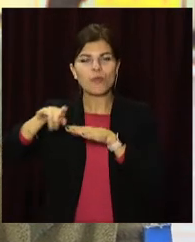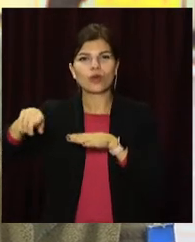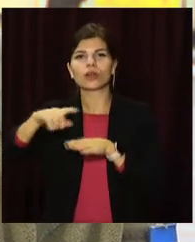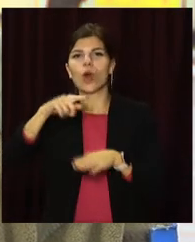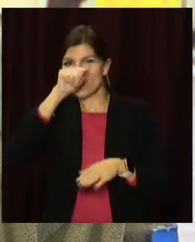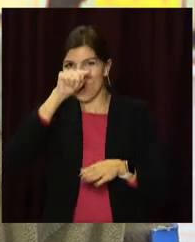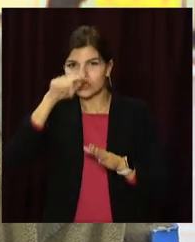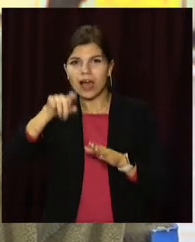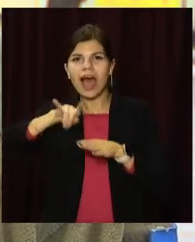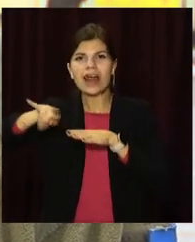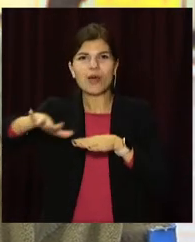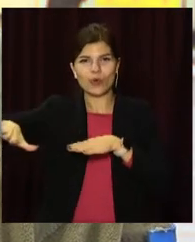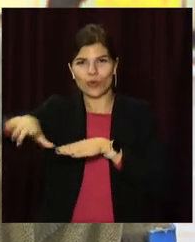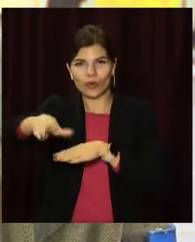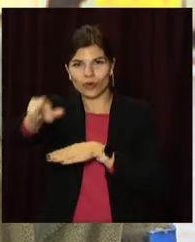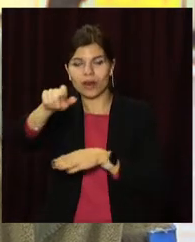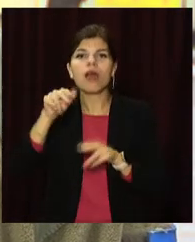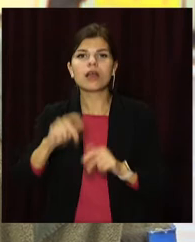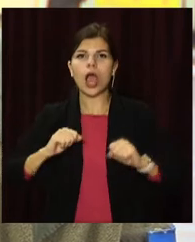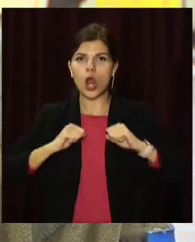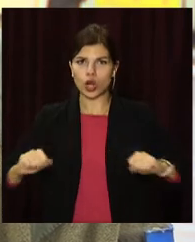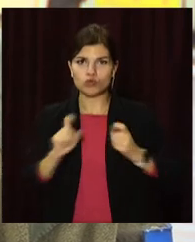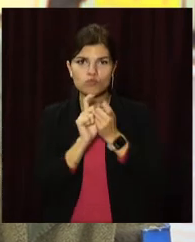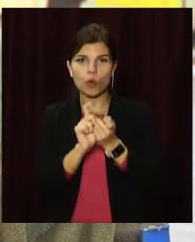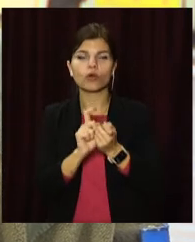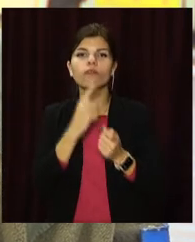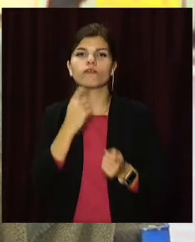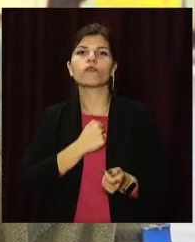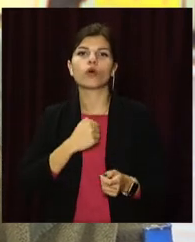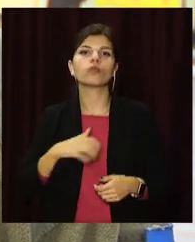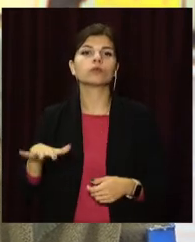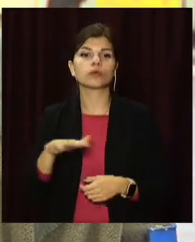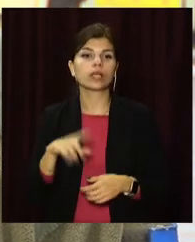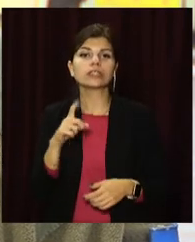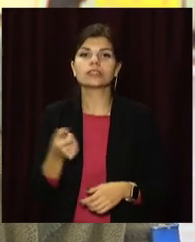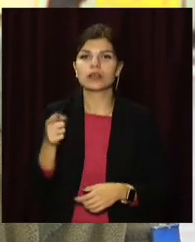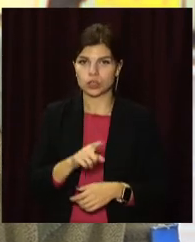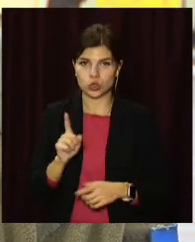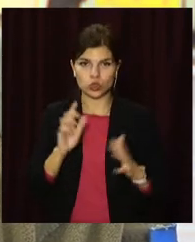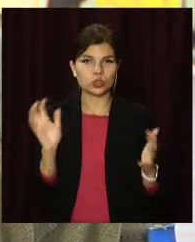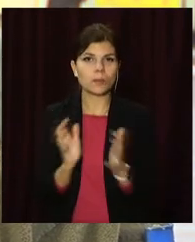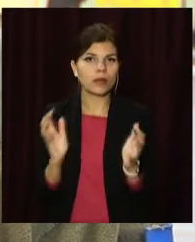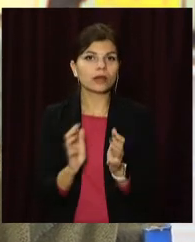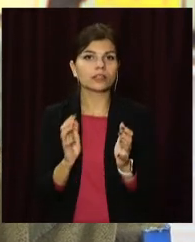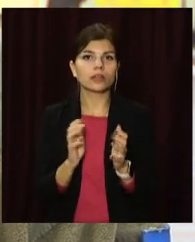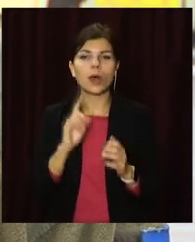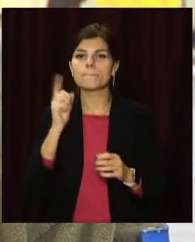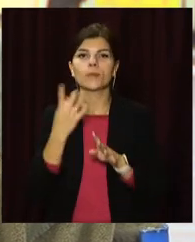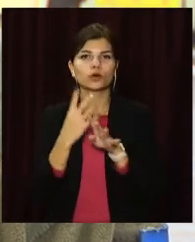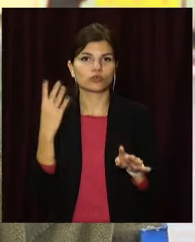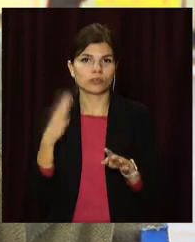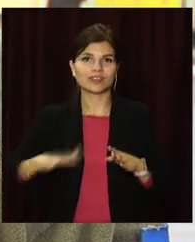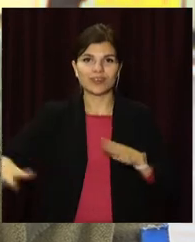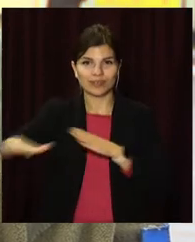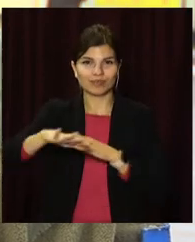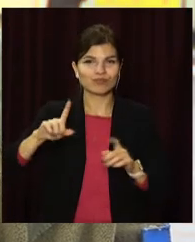як героїчно боролися військовослужбовці за те, щоб зберегти в першу чергу територіальну цілісність